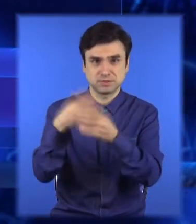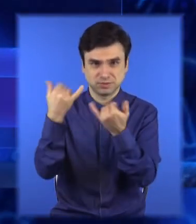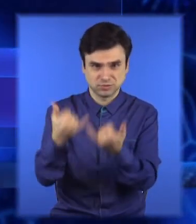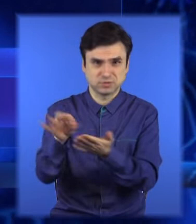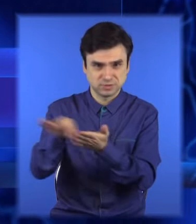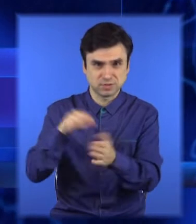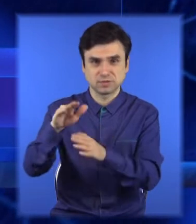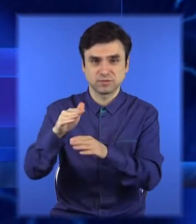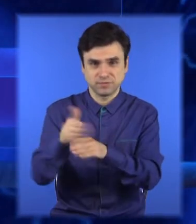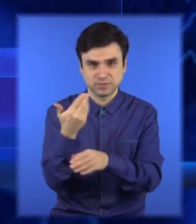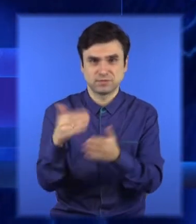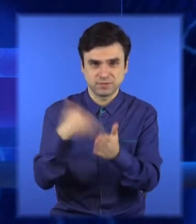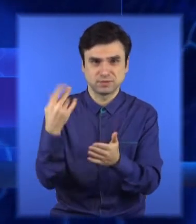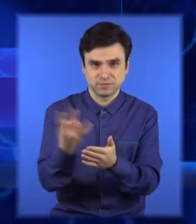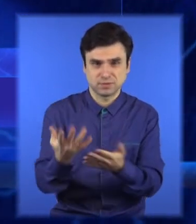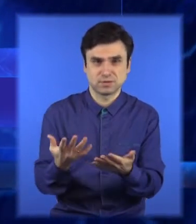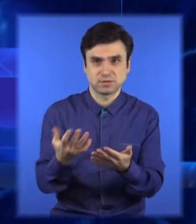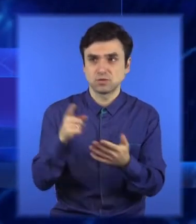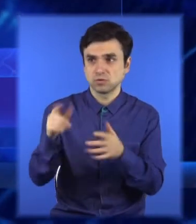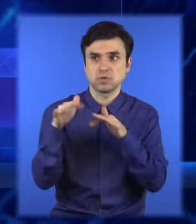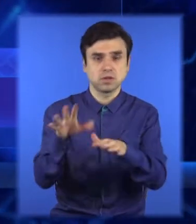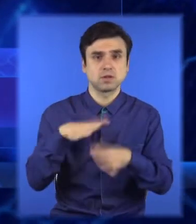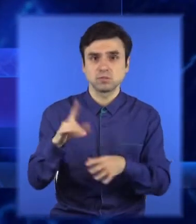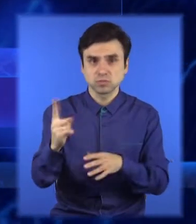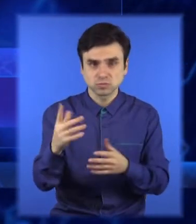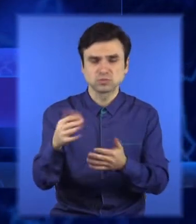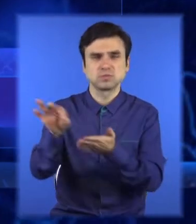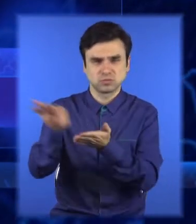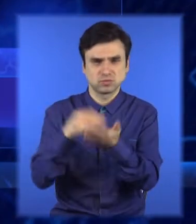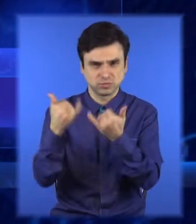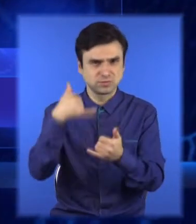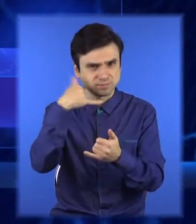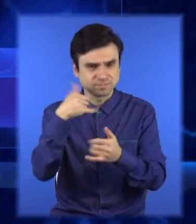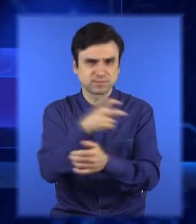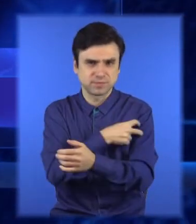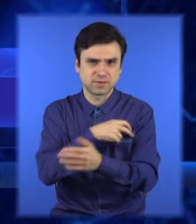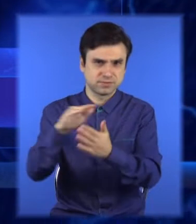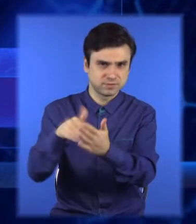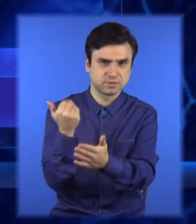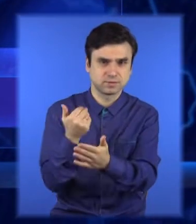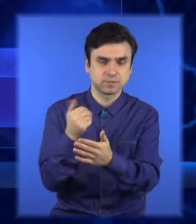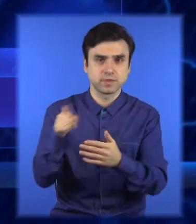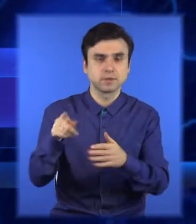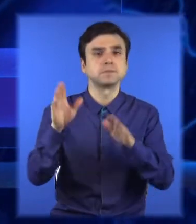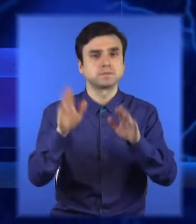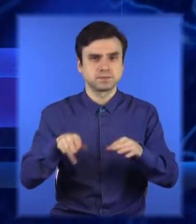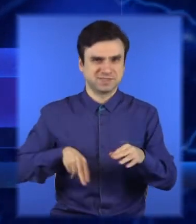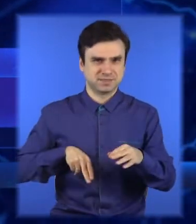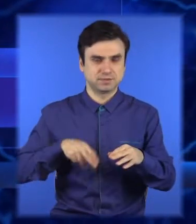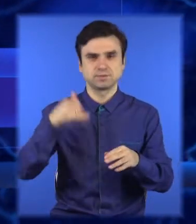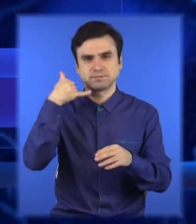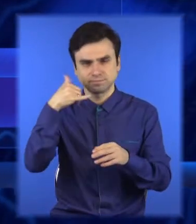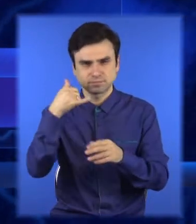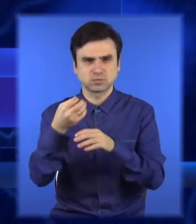От, значить, вони цього нічого не зробили. Я сказав, швидко визивайте скору допомогу. Швидко. От, і вона визвала скору